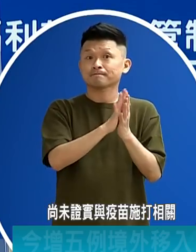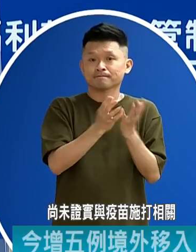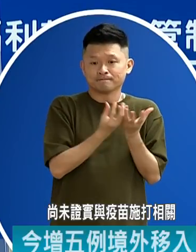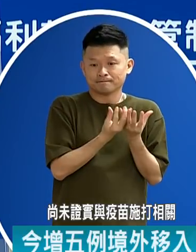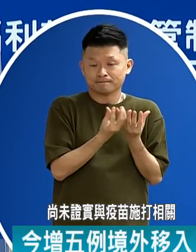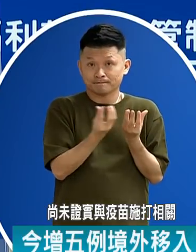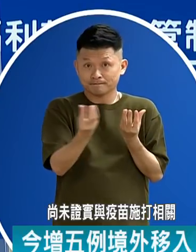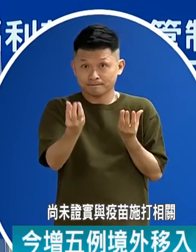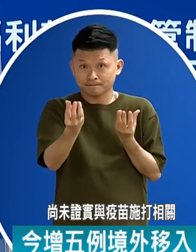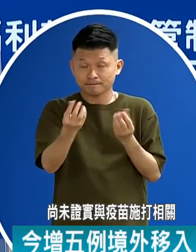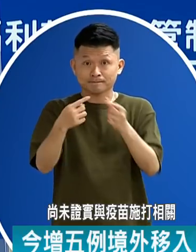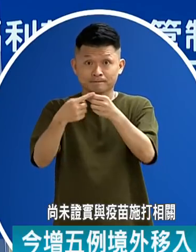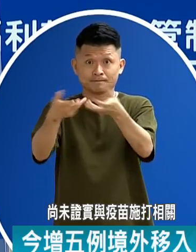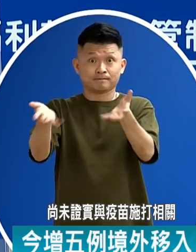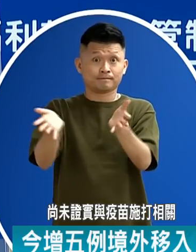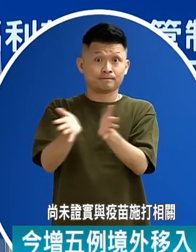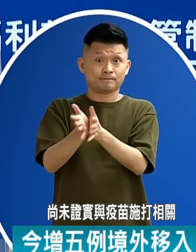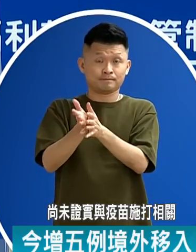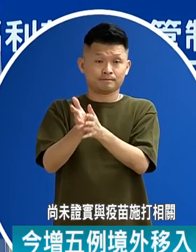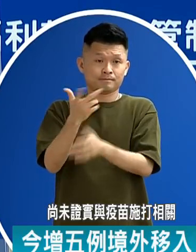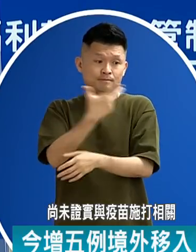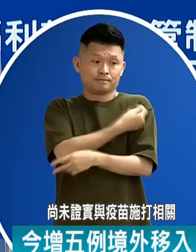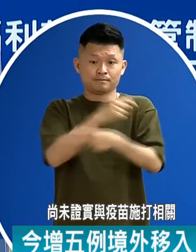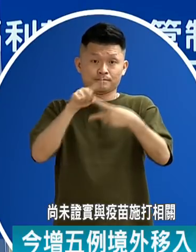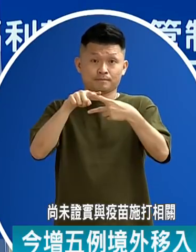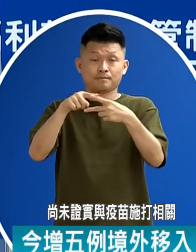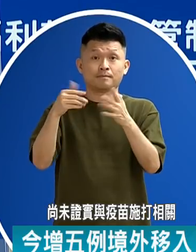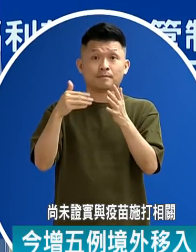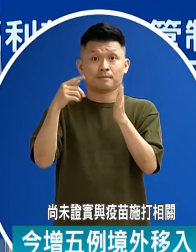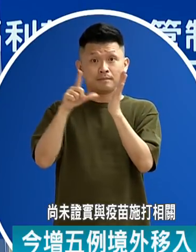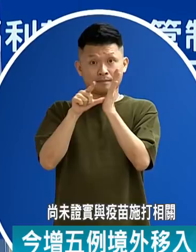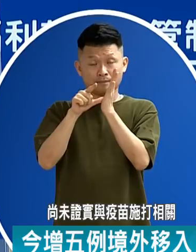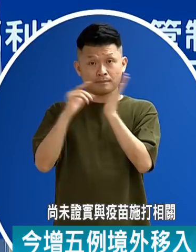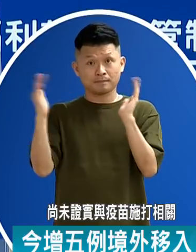的疫苗给这第一批时间已经到的来施